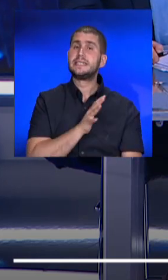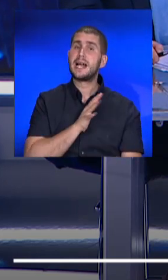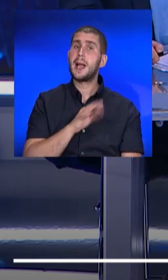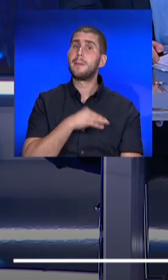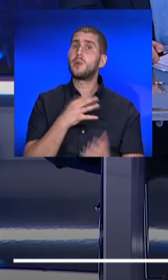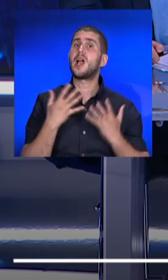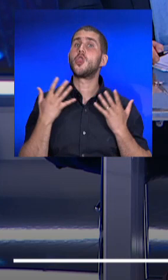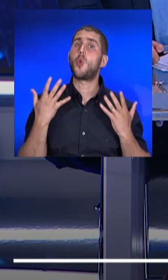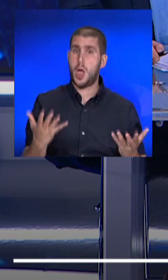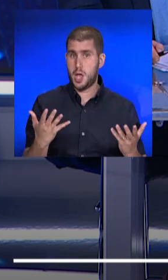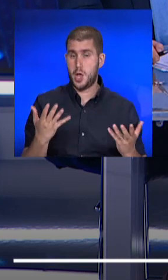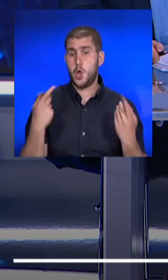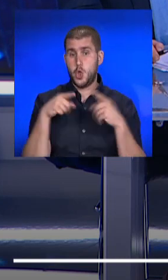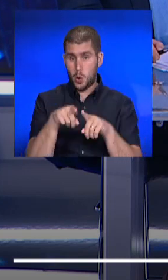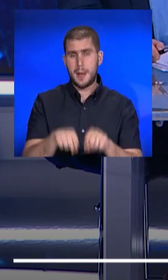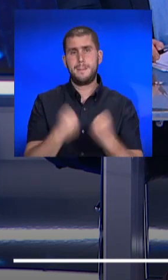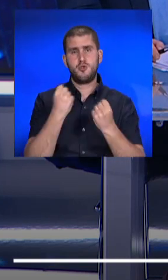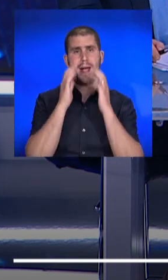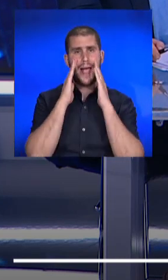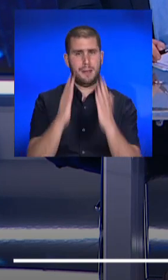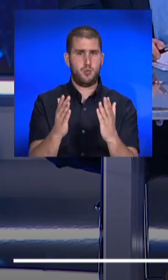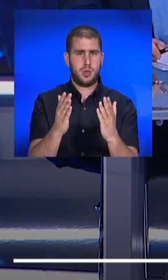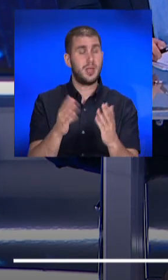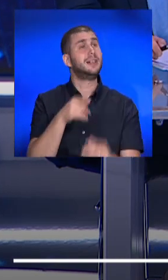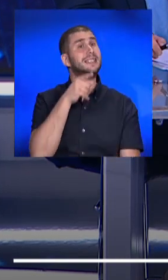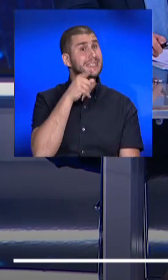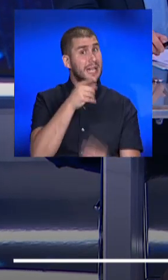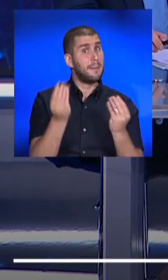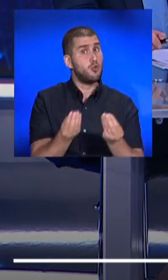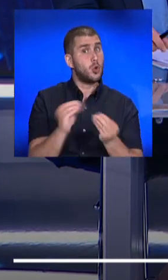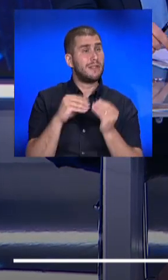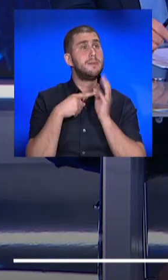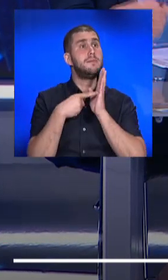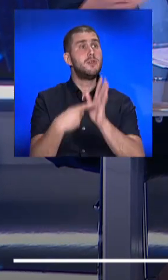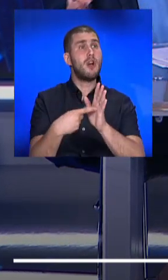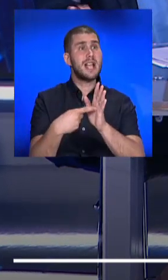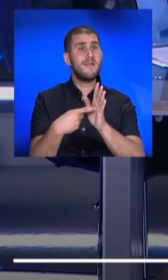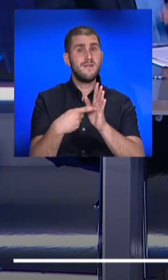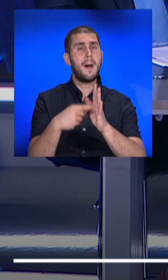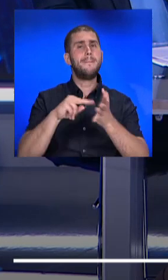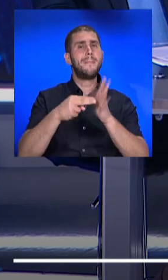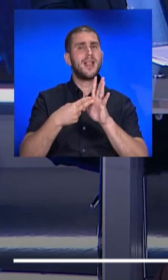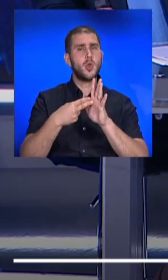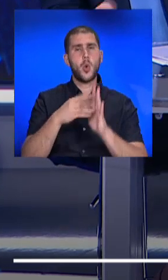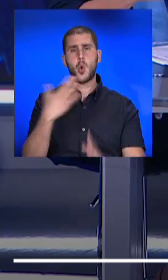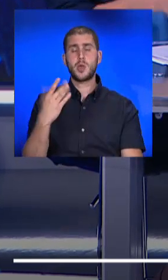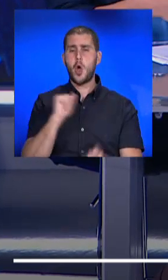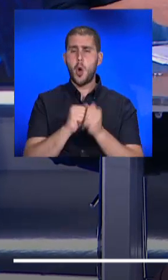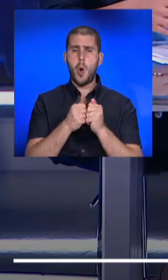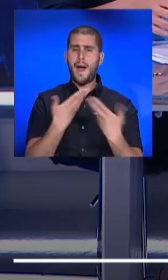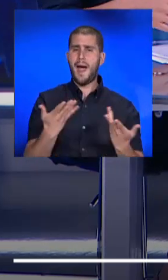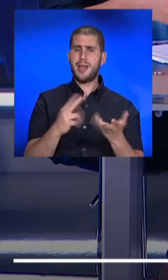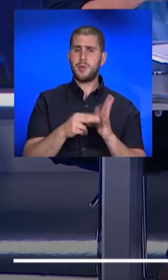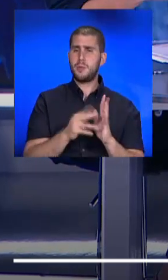אדירה, תוך כדי משבר אמון, זאת אומרת גם... וזה עוד משהו שמשקף באמת את המדיניות מצד אחד, או אי המדיניות ומה